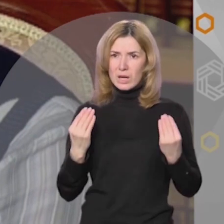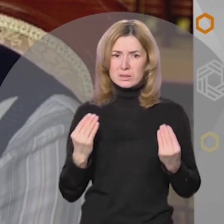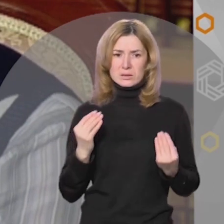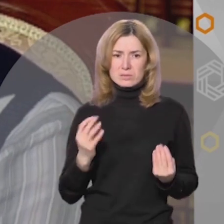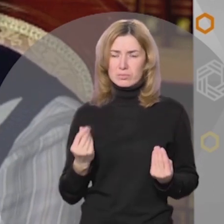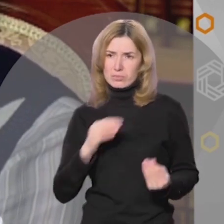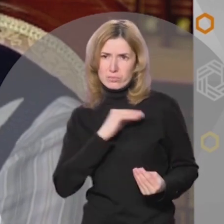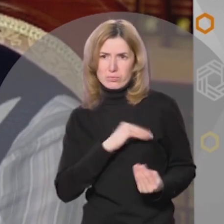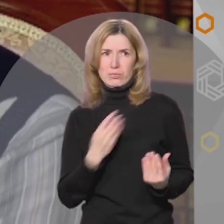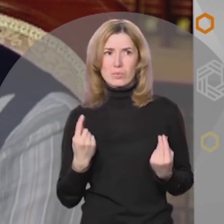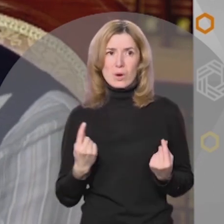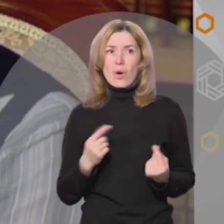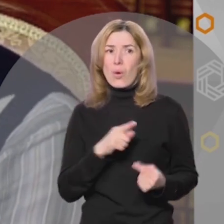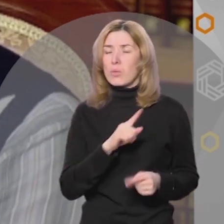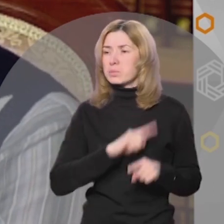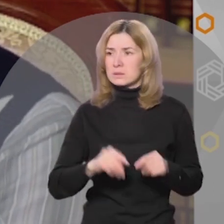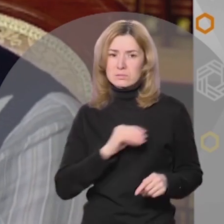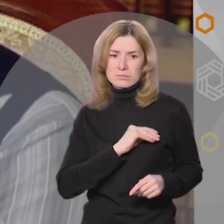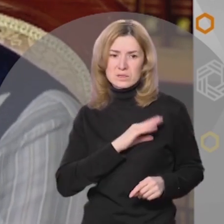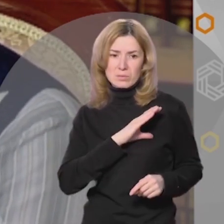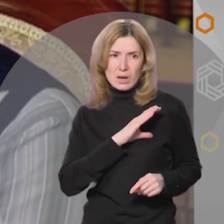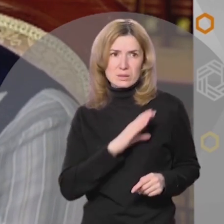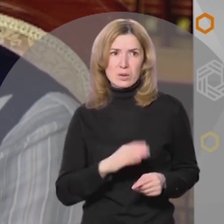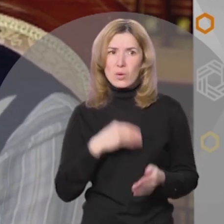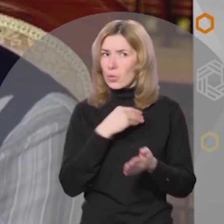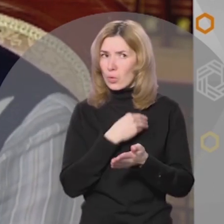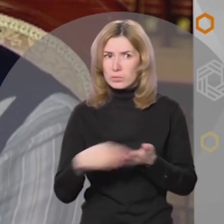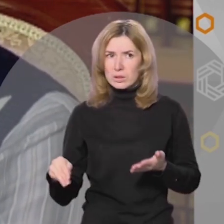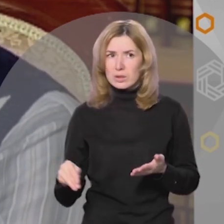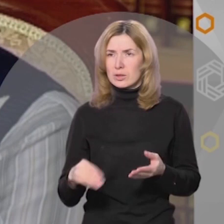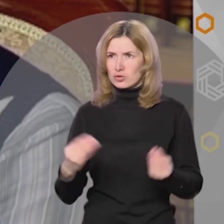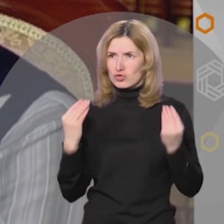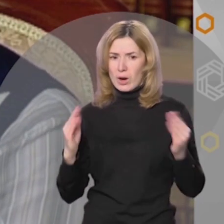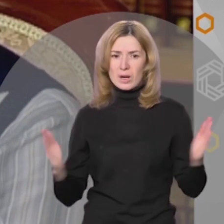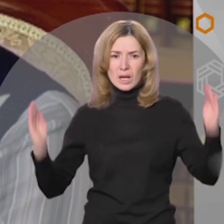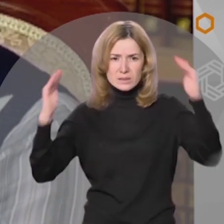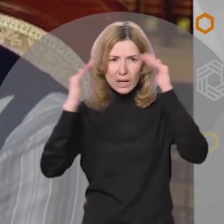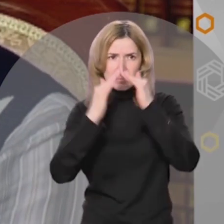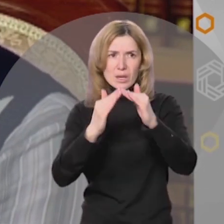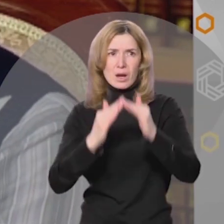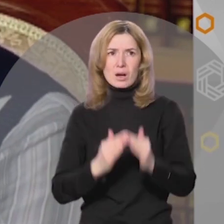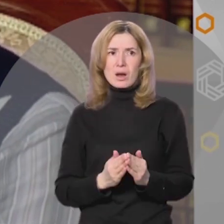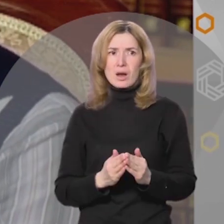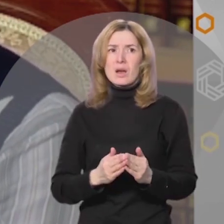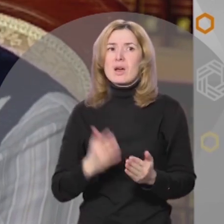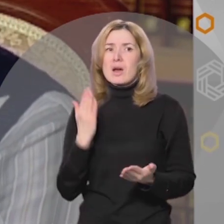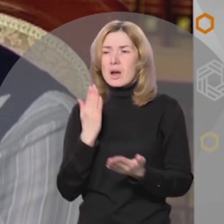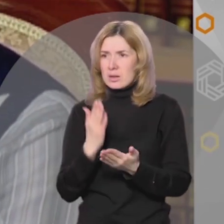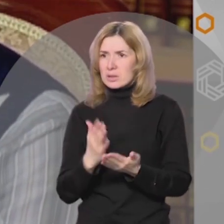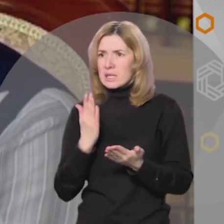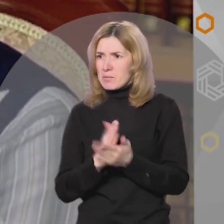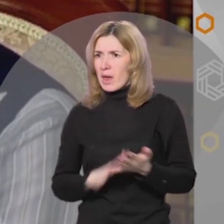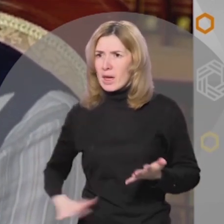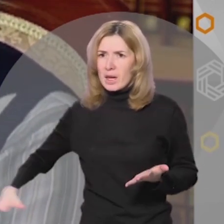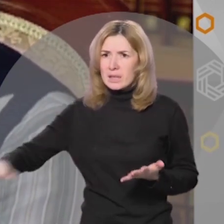капиталах. Федор Петрович быстро разбогател, купил шикарный особняк, подмосковное имение с крепостным